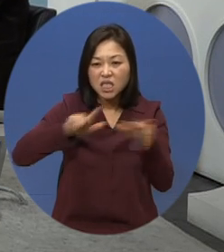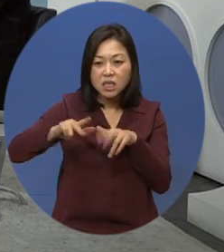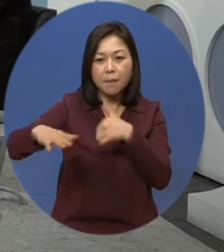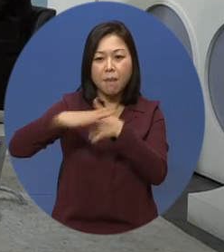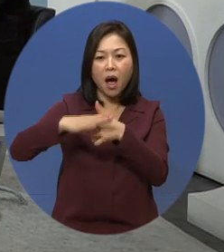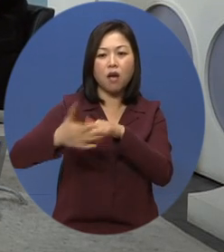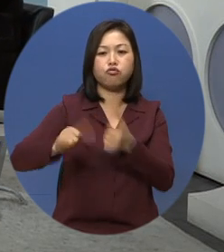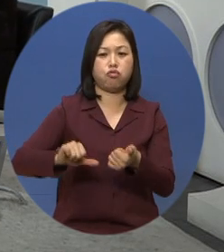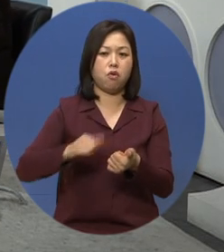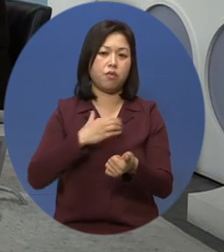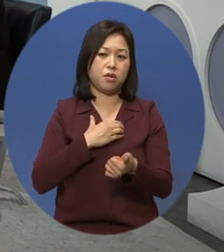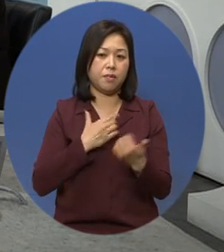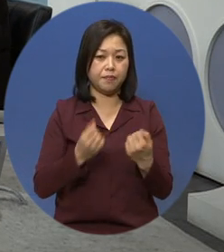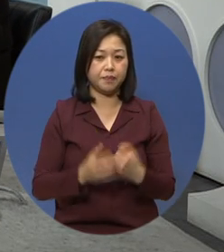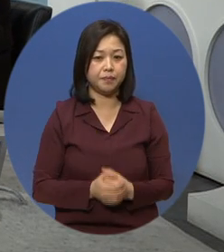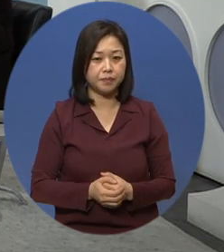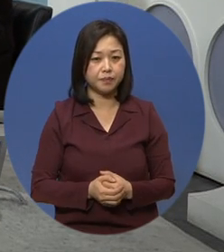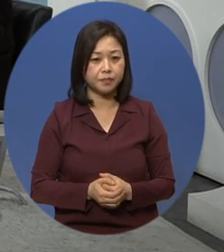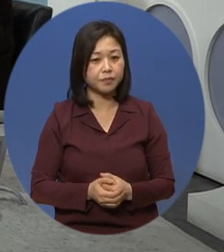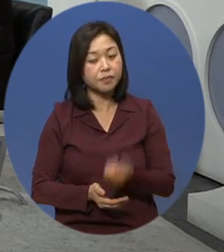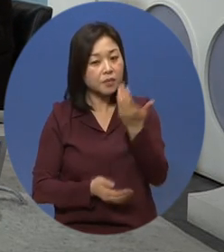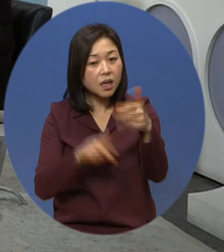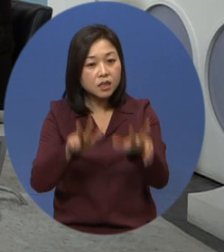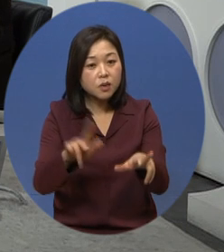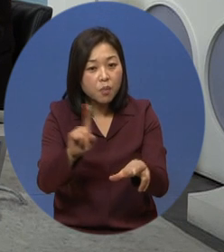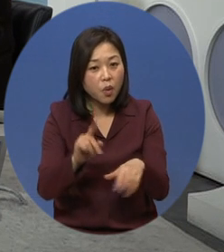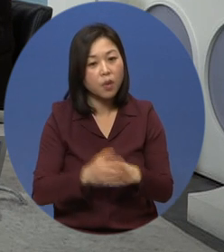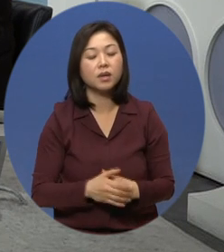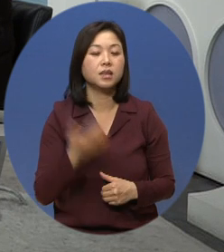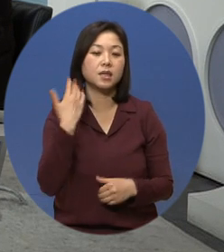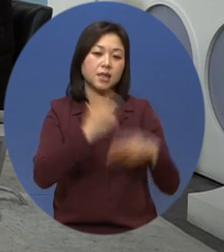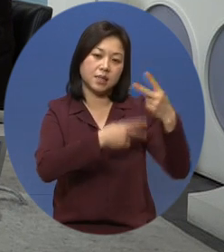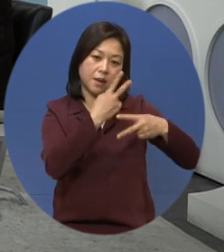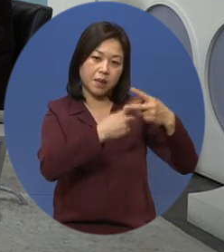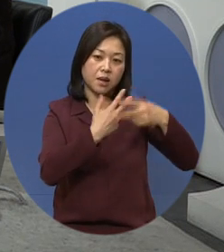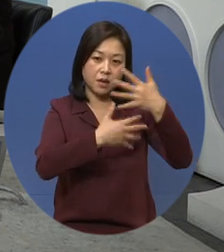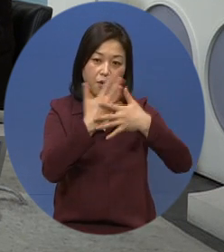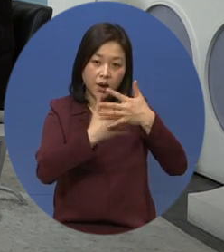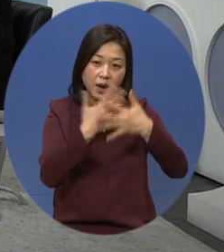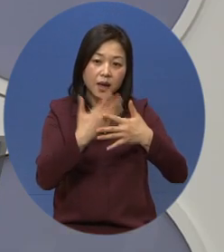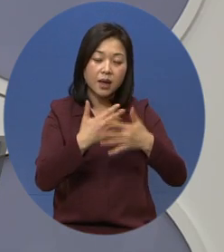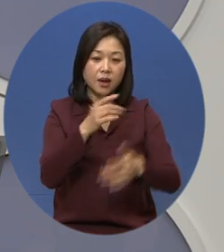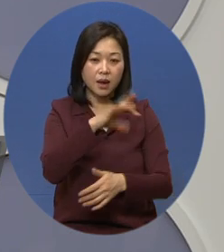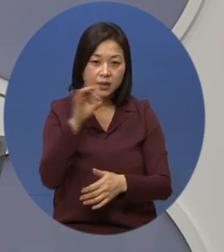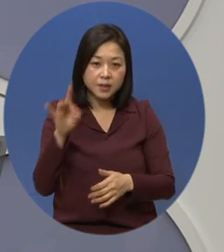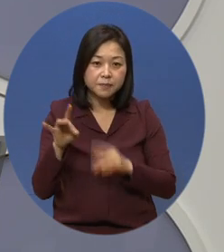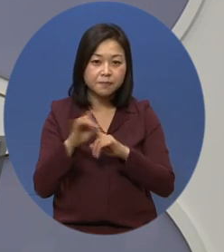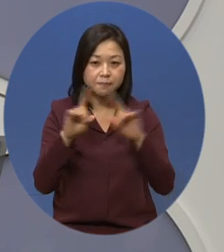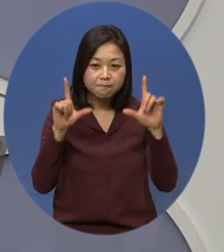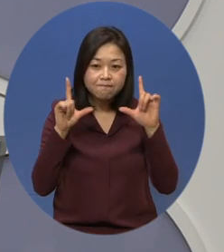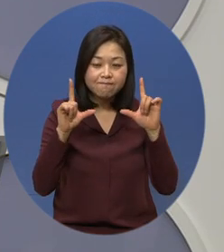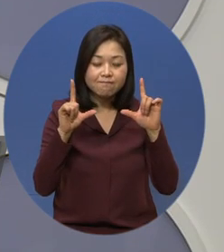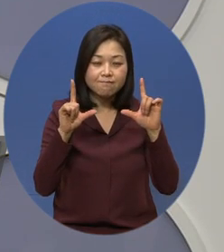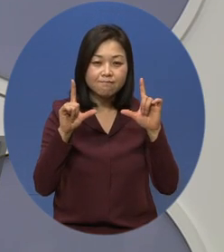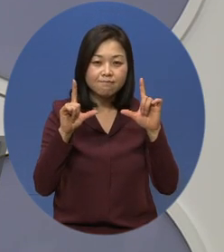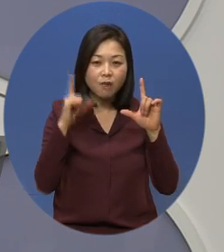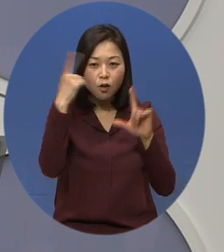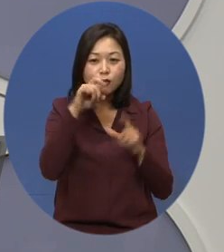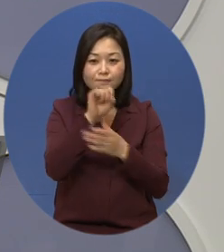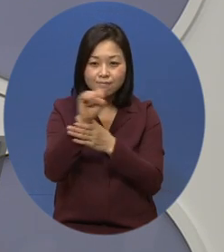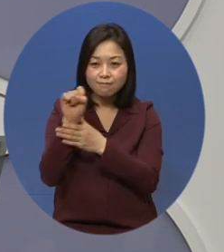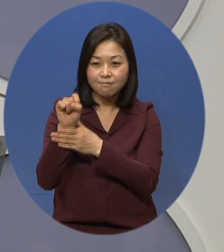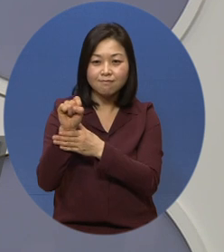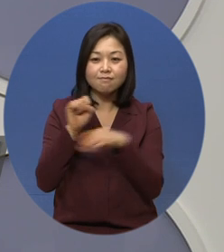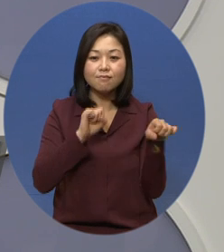아세요 요즘에는 이제 드라마 어여 와 이렇게 다시 어 조금씩 이제 다시